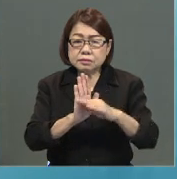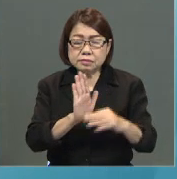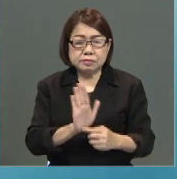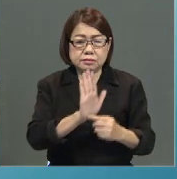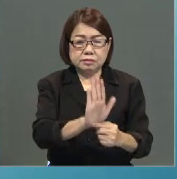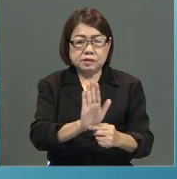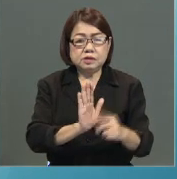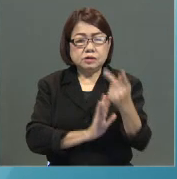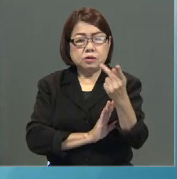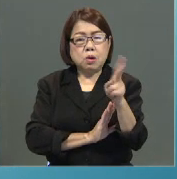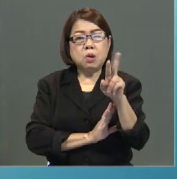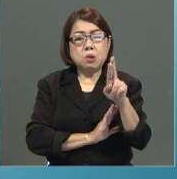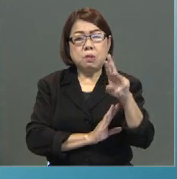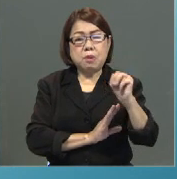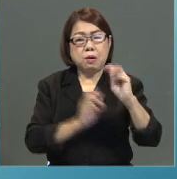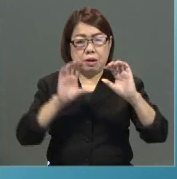และคณะร่ํารี่หรือครม.